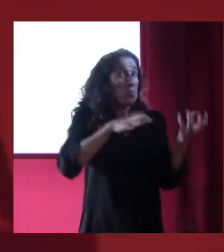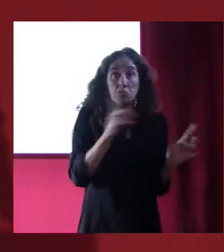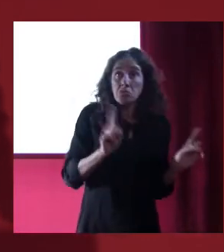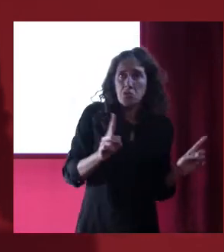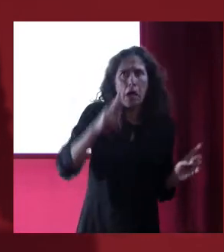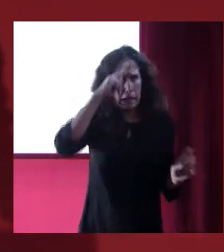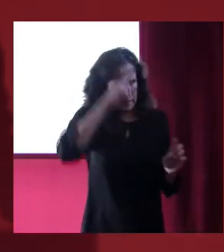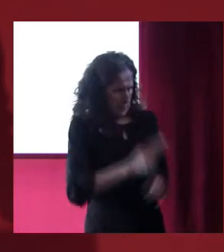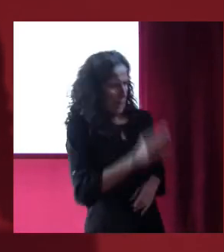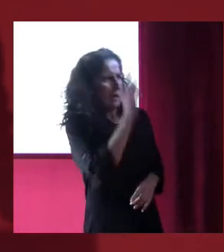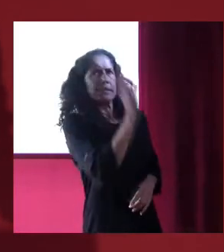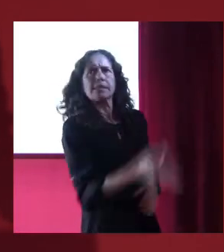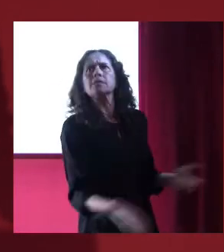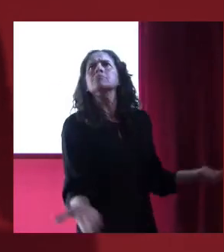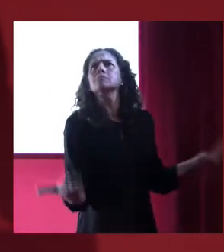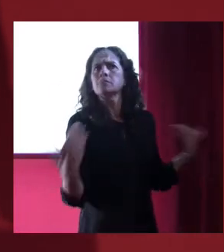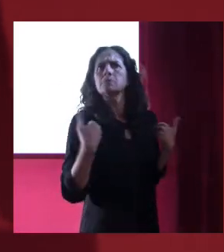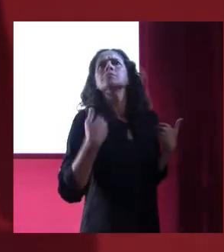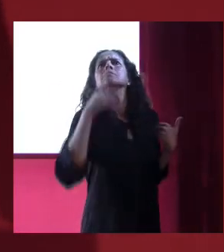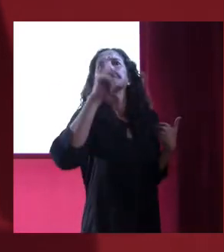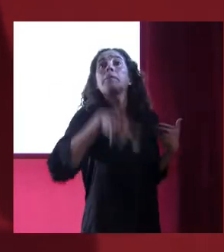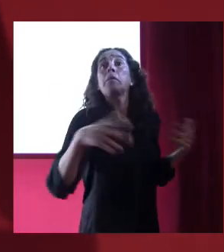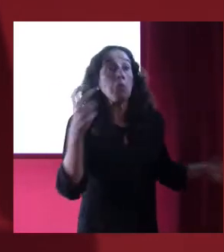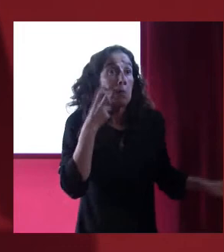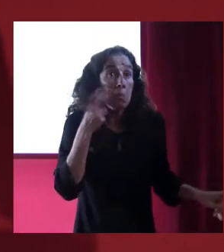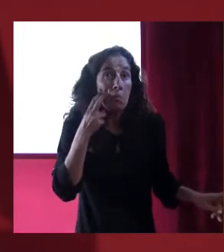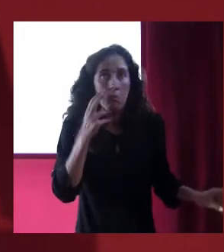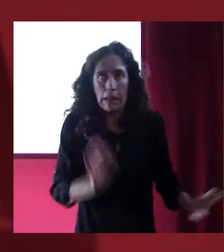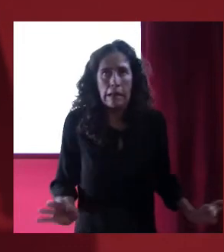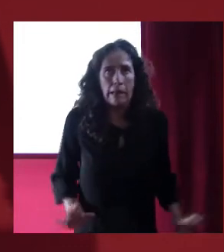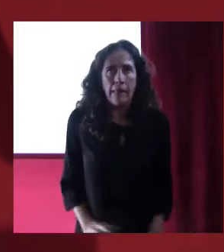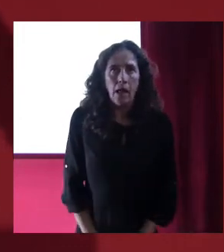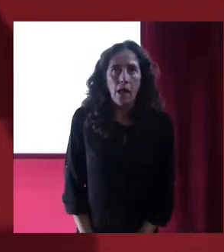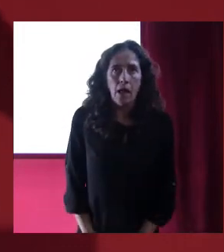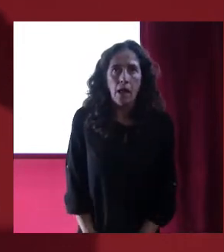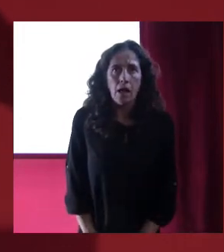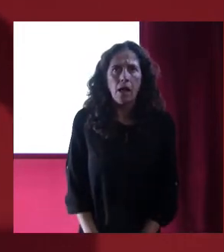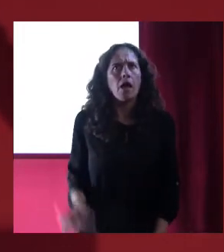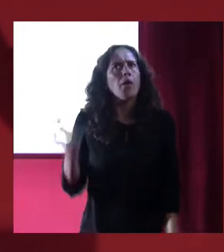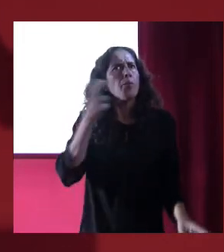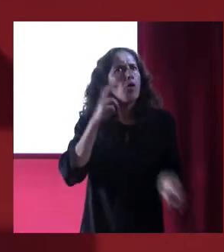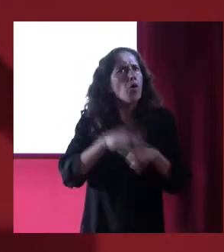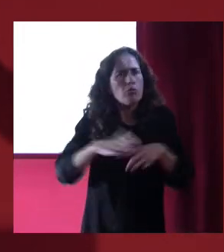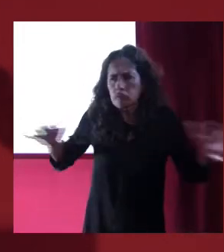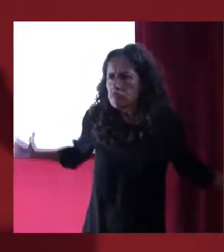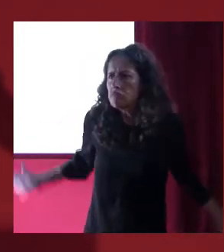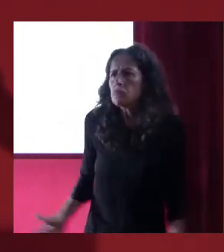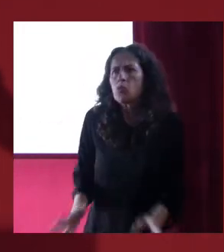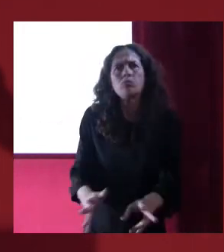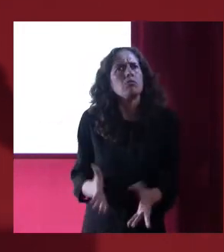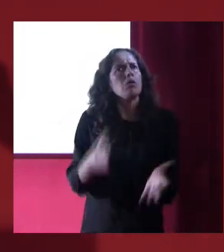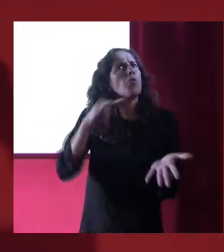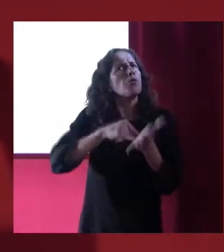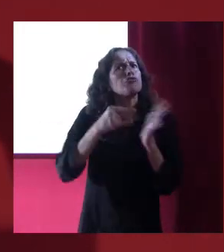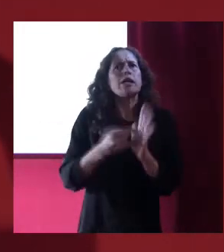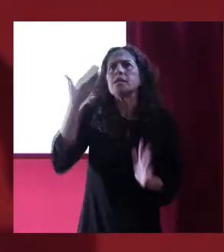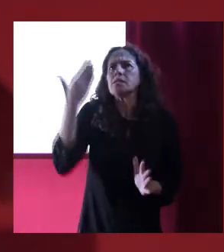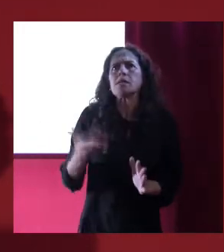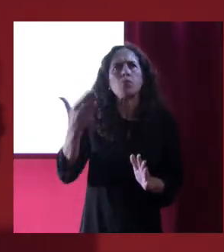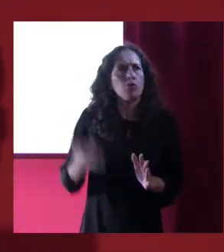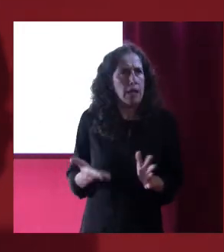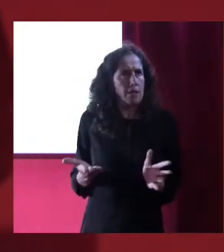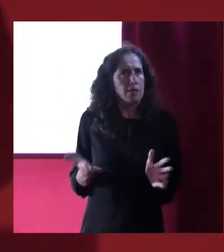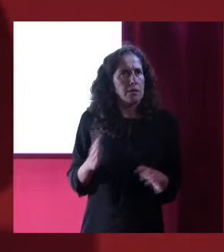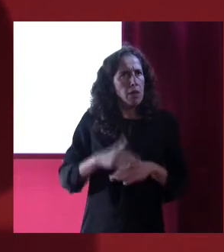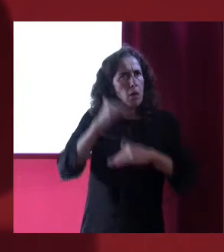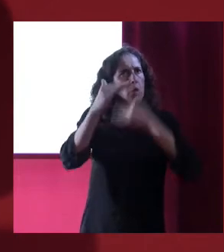sí. Responsabilitat també, però por no. La por a impulsar grans projectes no ens pot paralitzar,